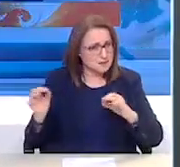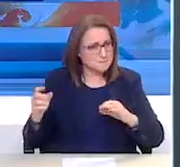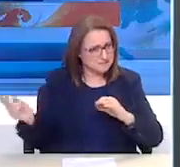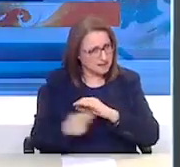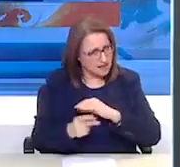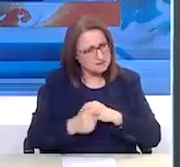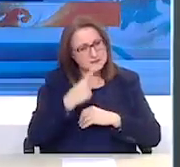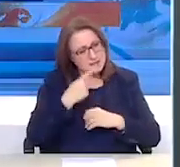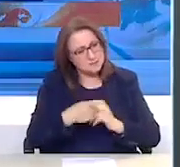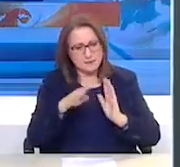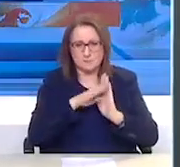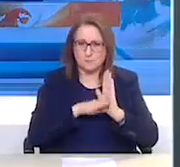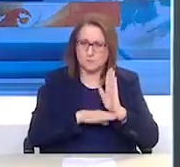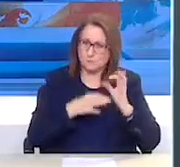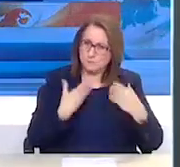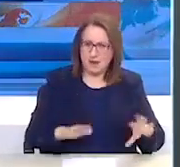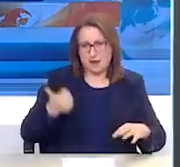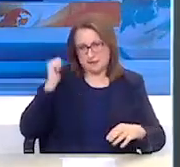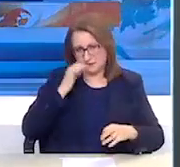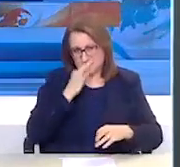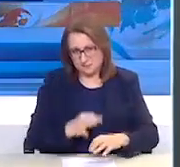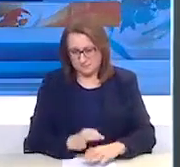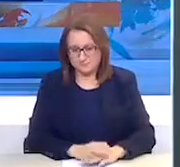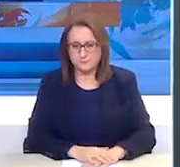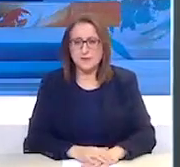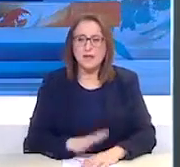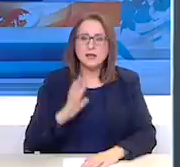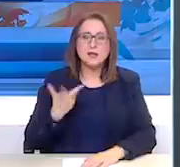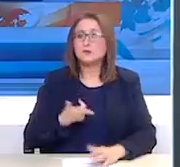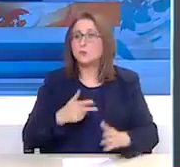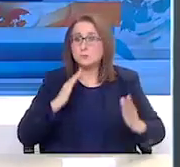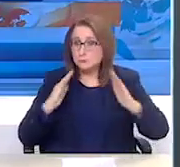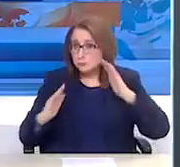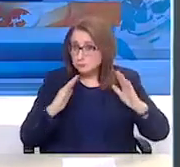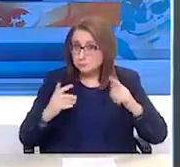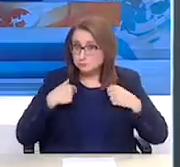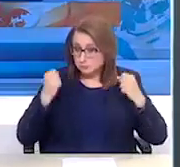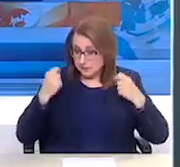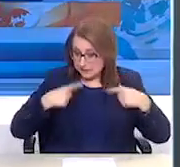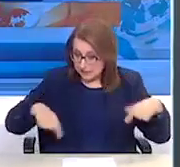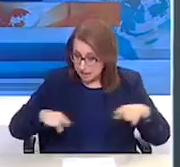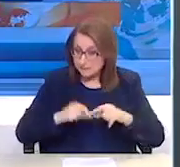Έτσι, στα πλαίσια της προστασίας της υγείας μας, αλλά και των μεταναστών, λαμβάνονται όλα τα απαραίτητα μέτρα.